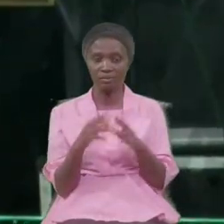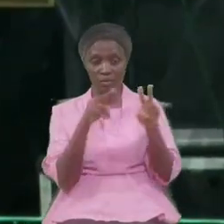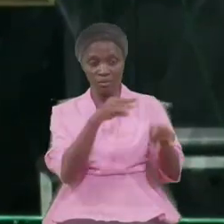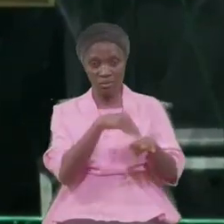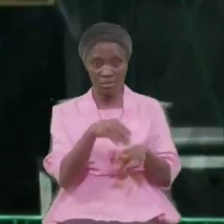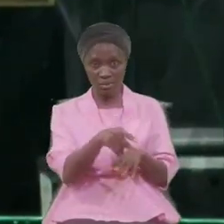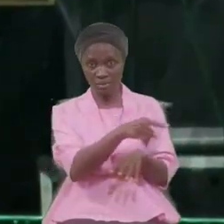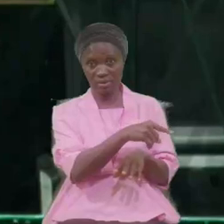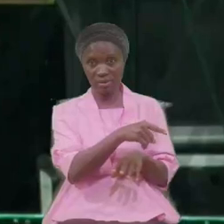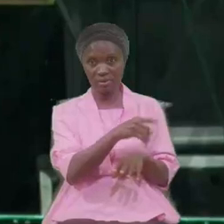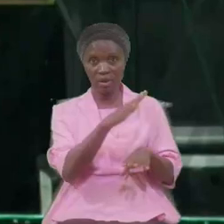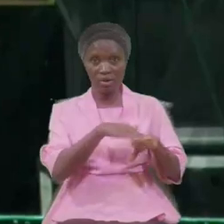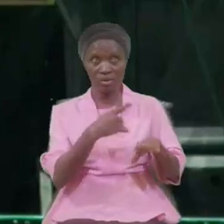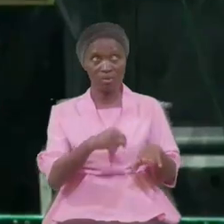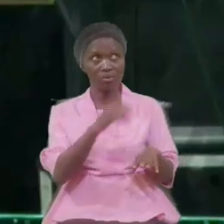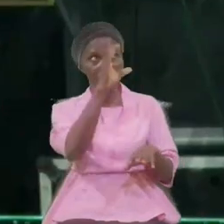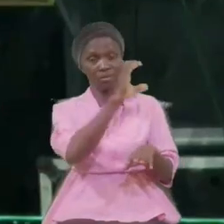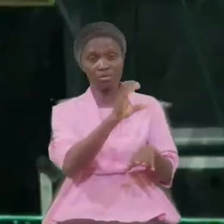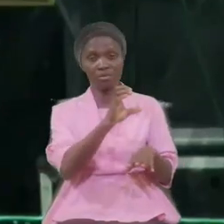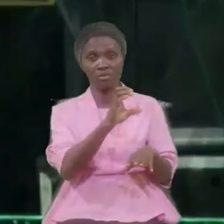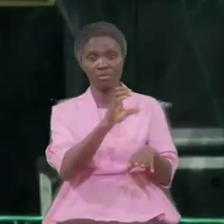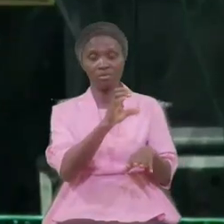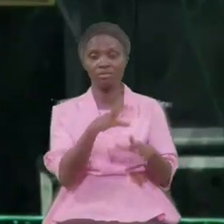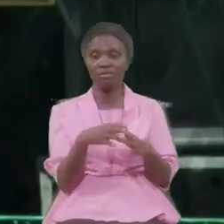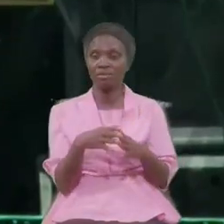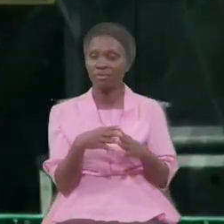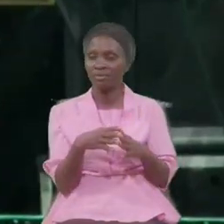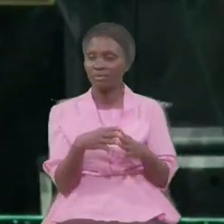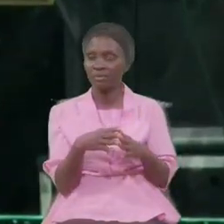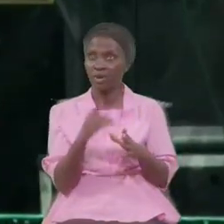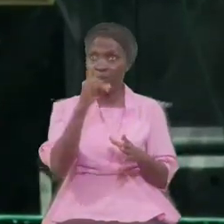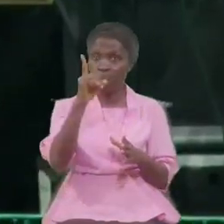Regardez-les. Regardez-les à la croix.